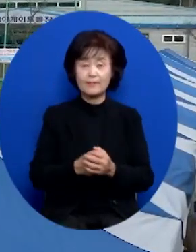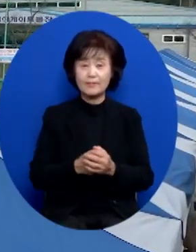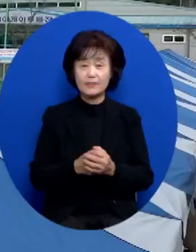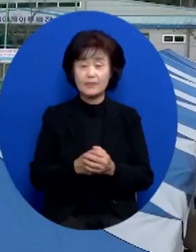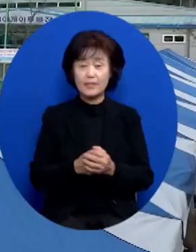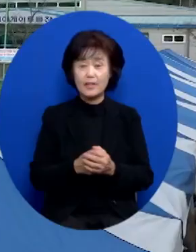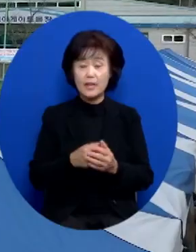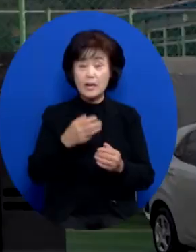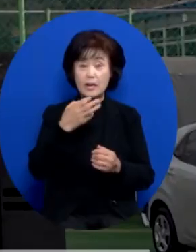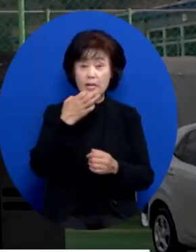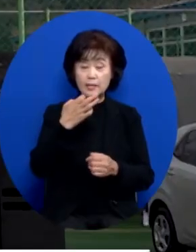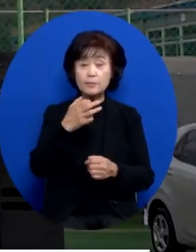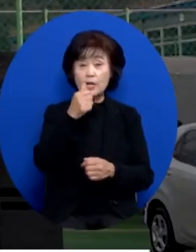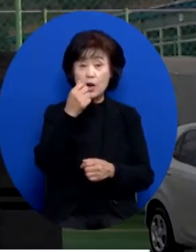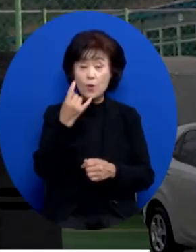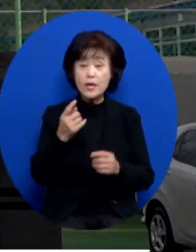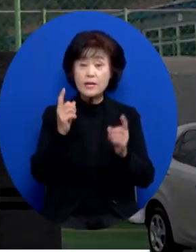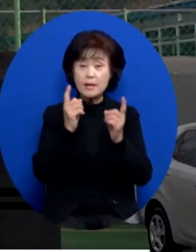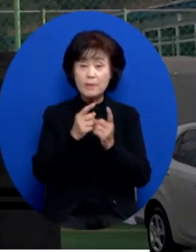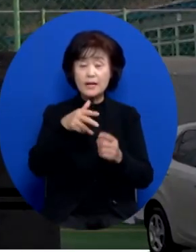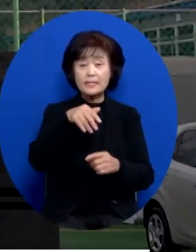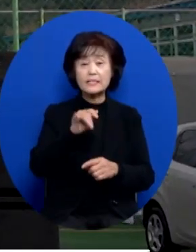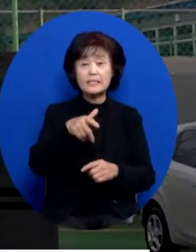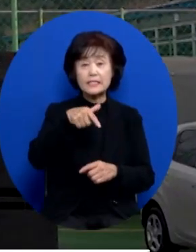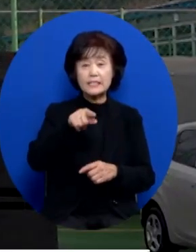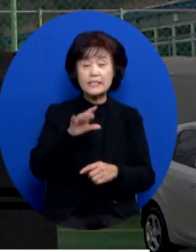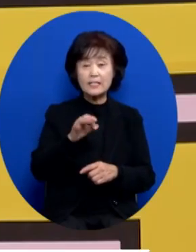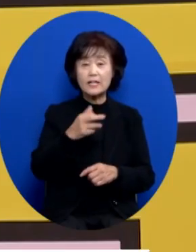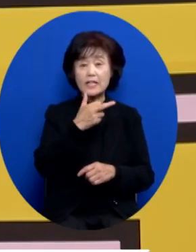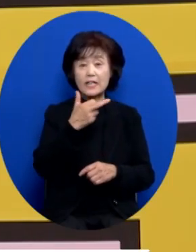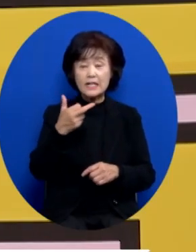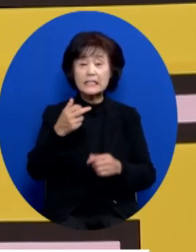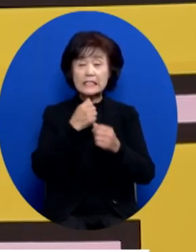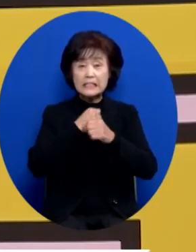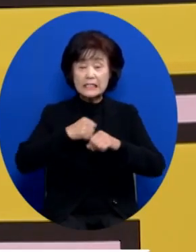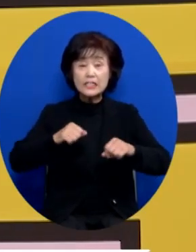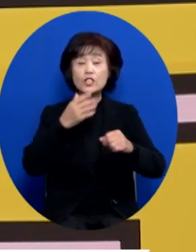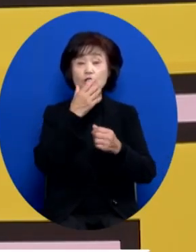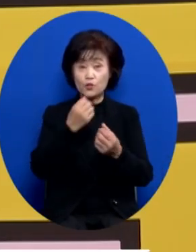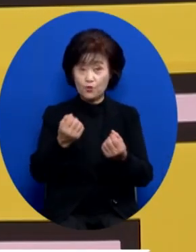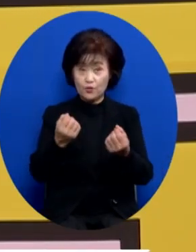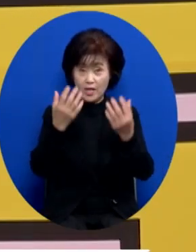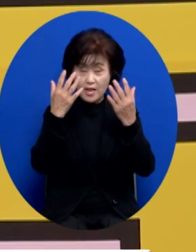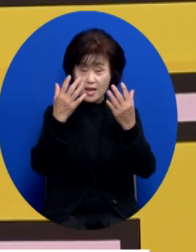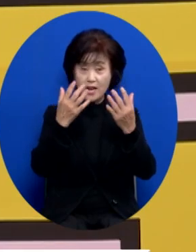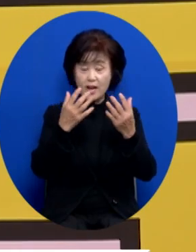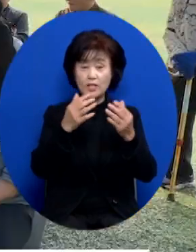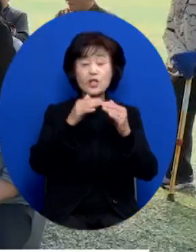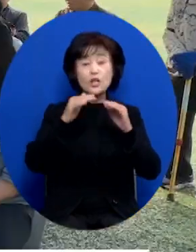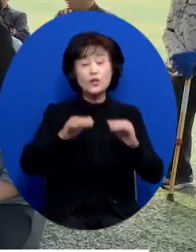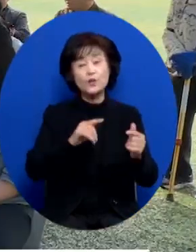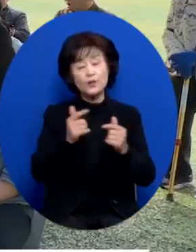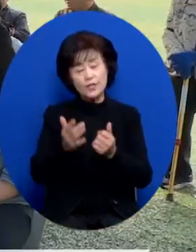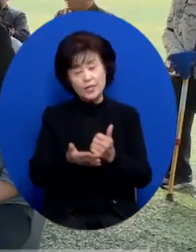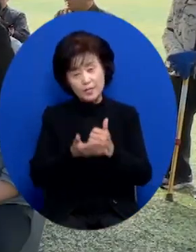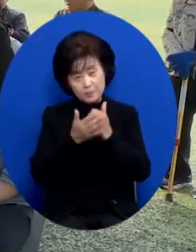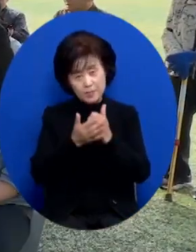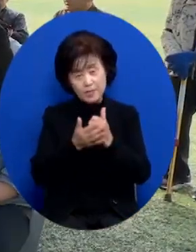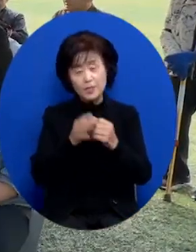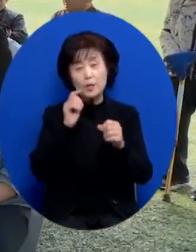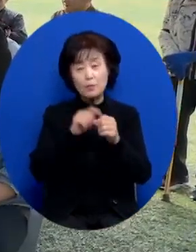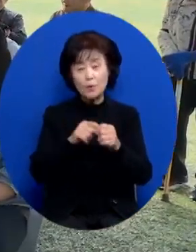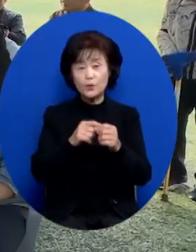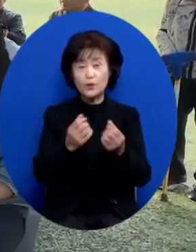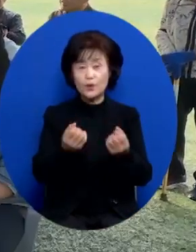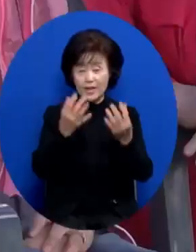올해 14회를 맞은 지경 큰들 축제는 지경교회가 교회 주변 대야 면민들을 섬기기 위해 마련한 행사로 1,000명이